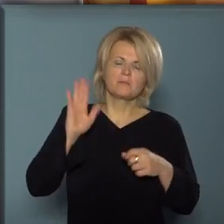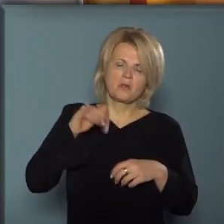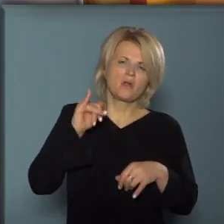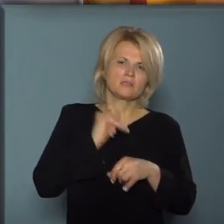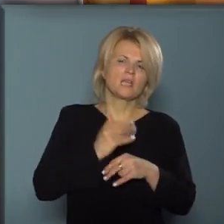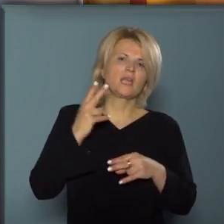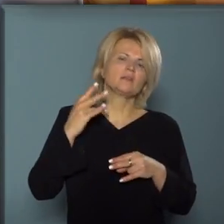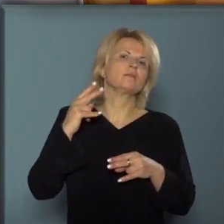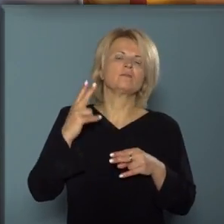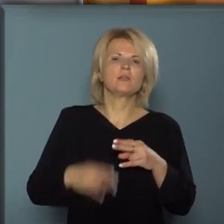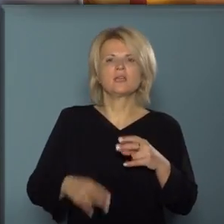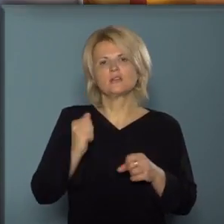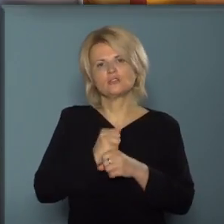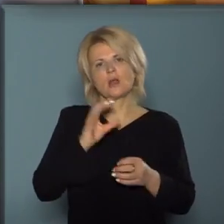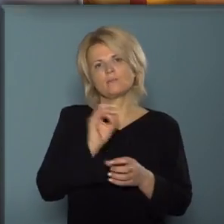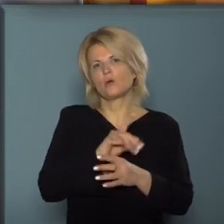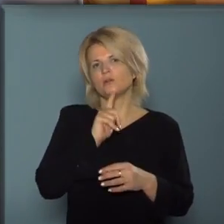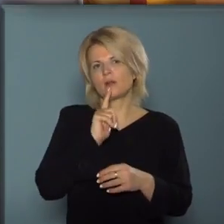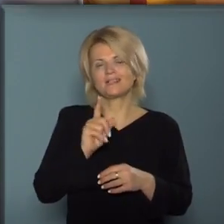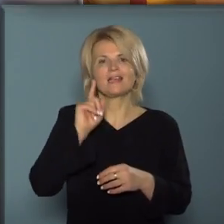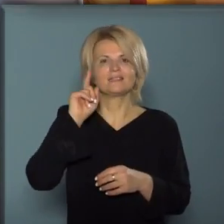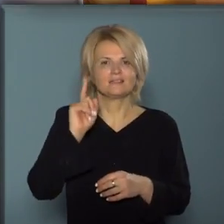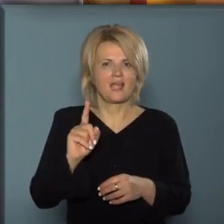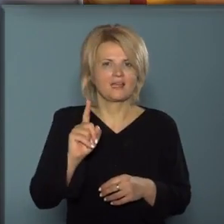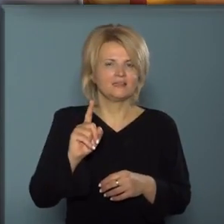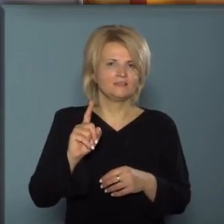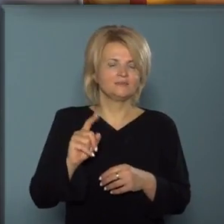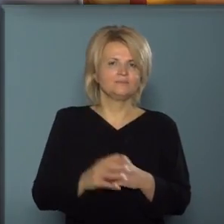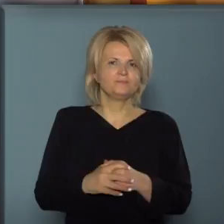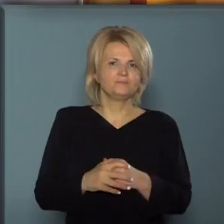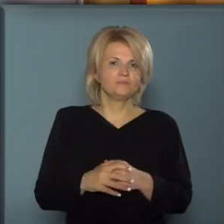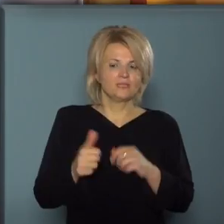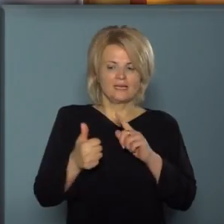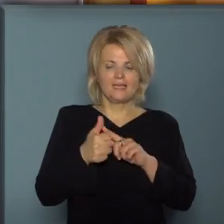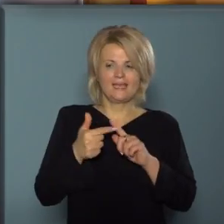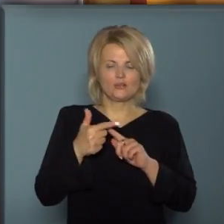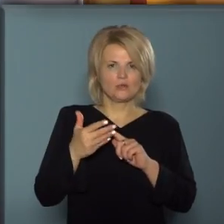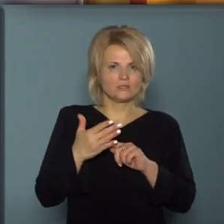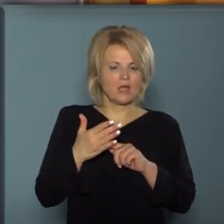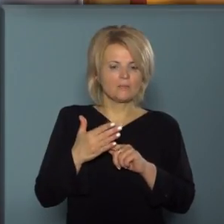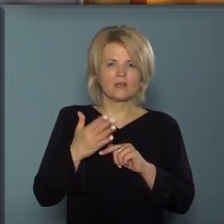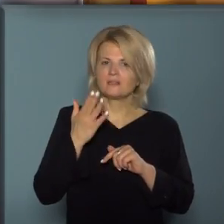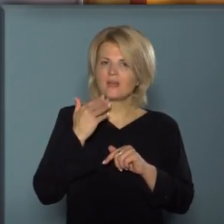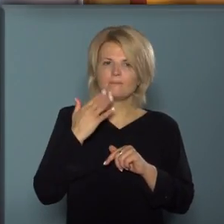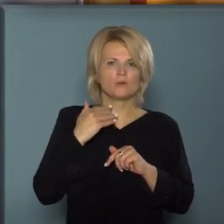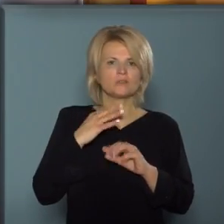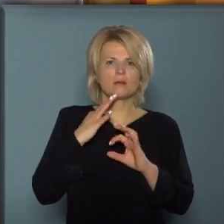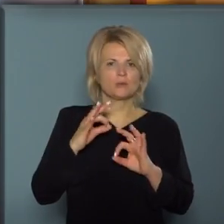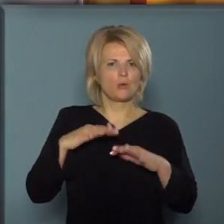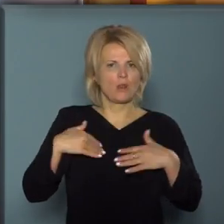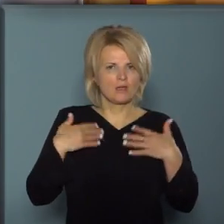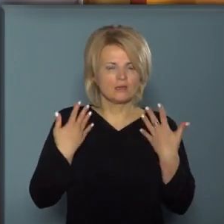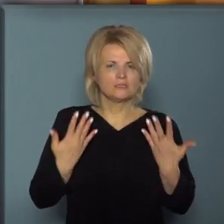hétvégente tudom csinálni, és tök boldog leszek. Igen, ám csak aztán jött az, hogy hétköznap viszont nem voltam